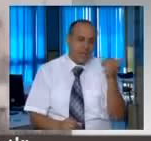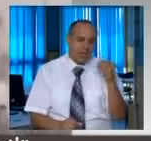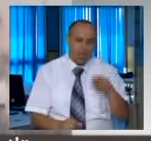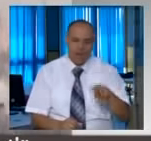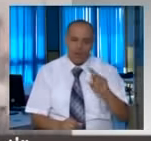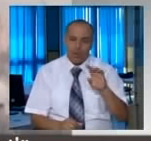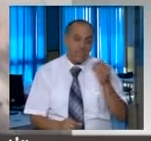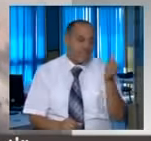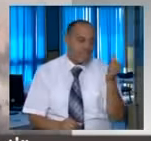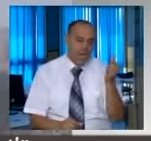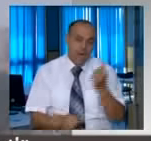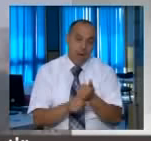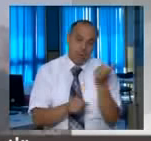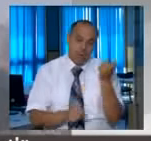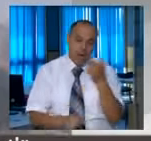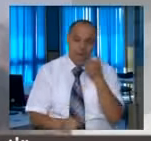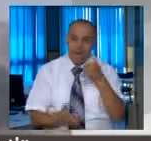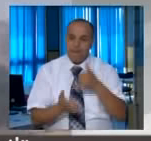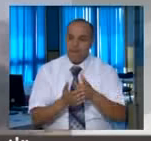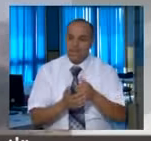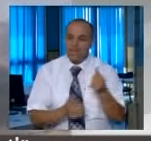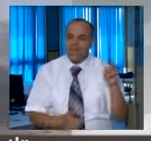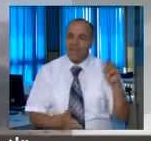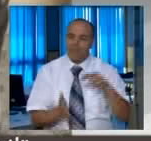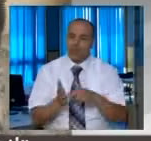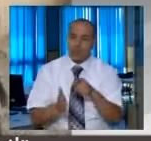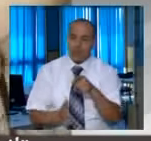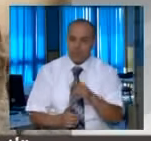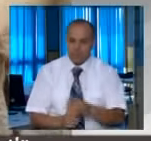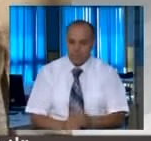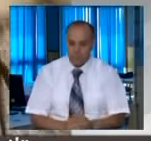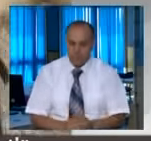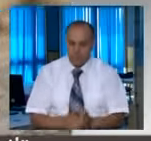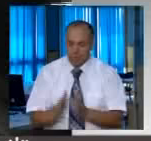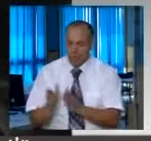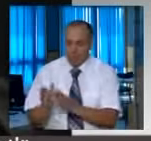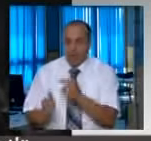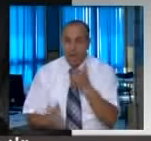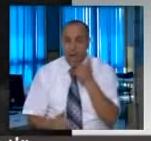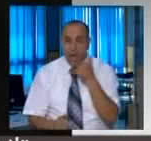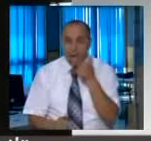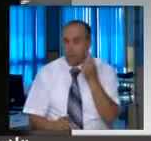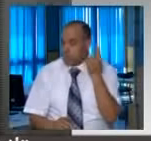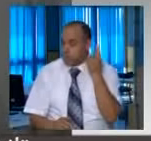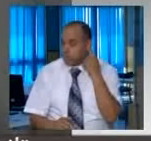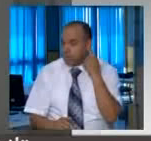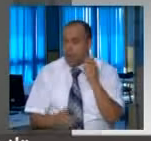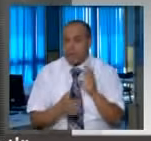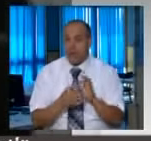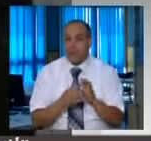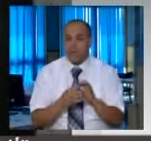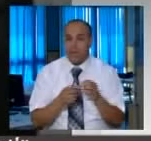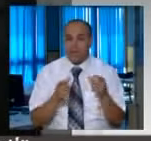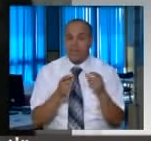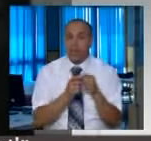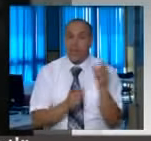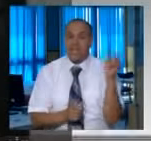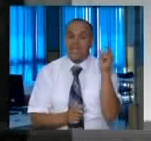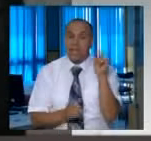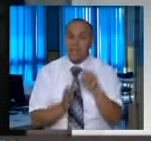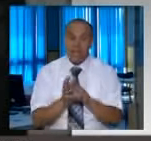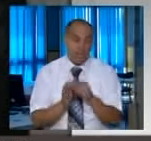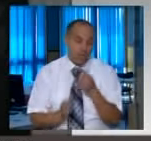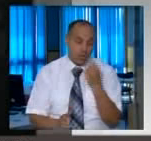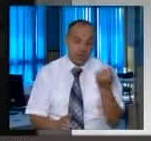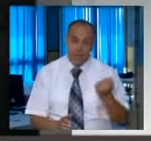و2015 و2000 في مدينة إدلب السورية. على صعيد آخر، أفادت مصادر مرتبطة بتنظيم ما يعرف بالدولة